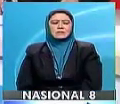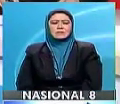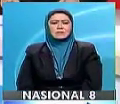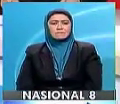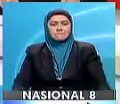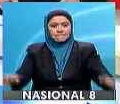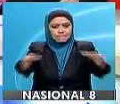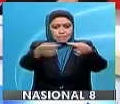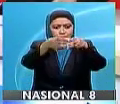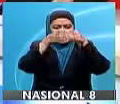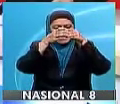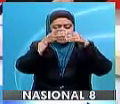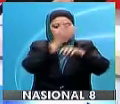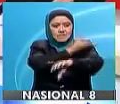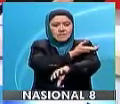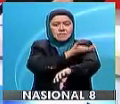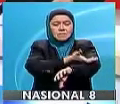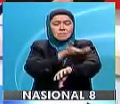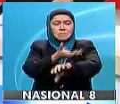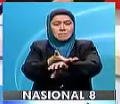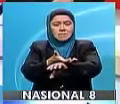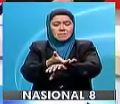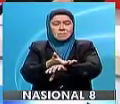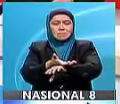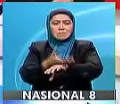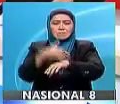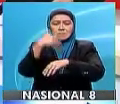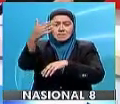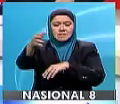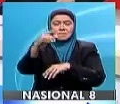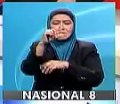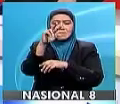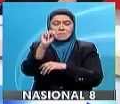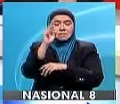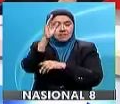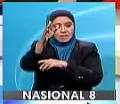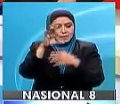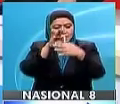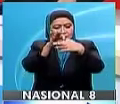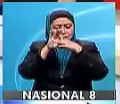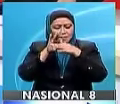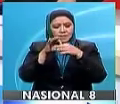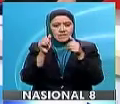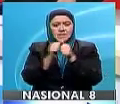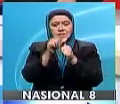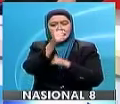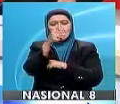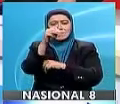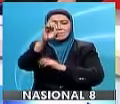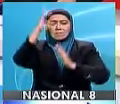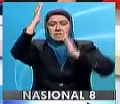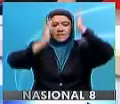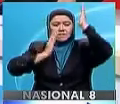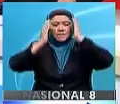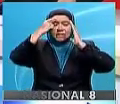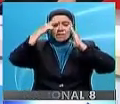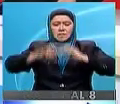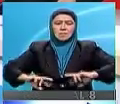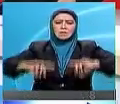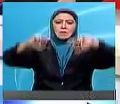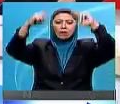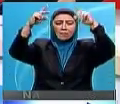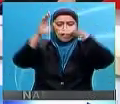Gagasan Generasi Progresif Next Gen akan bekerjasama dengan Persatuan Perusahaan Kecil dan Sederhana SME Malaysia untuk meningkatkan